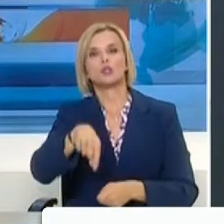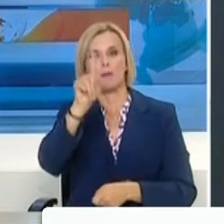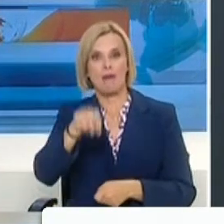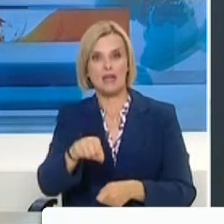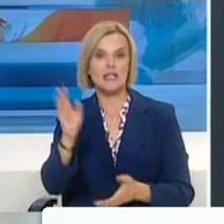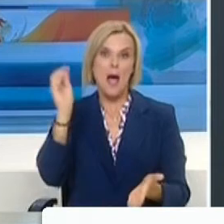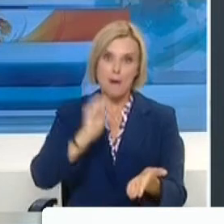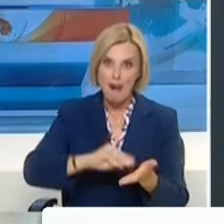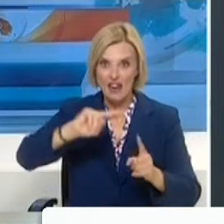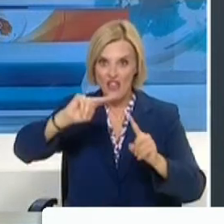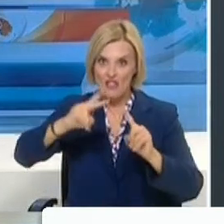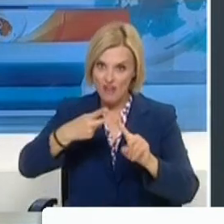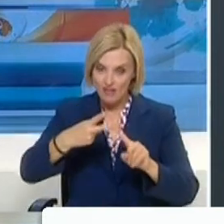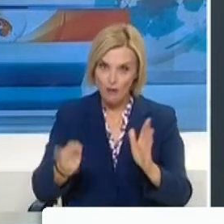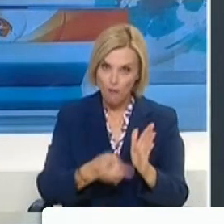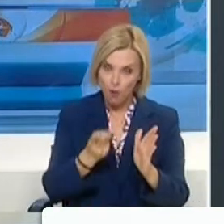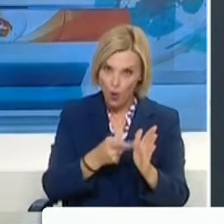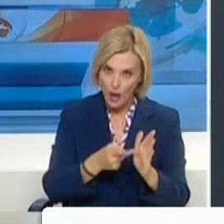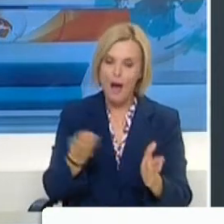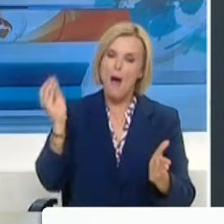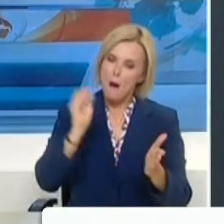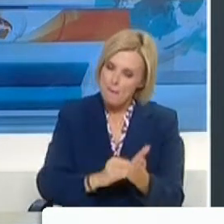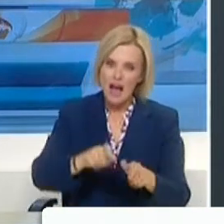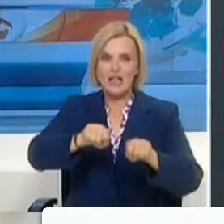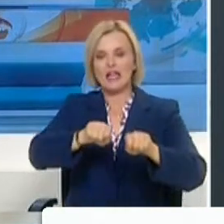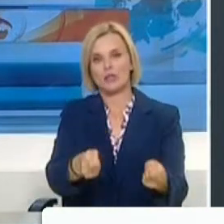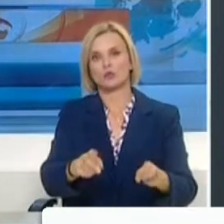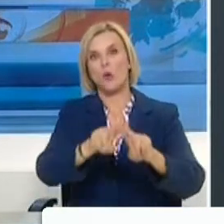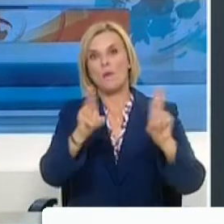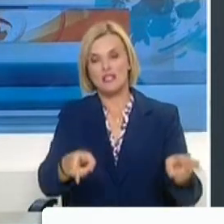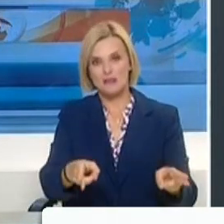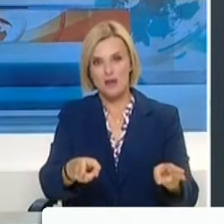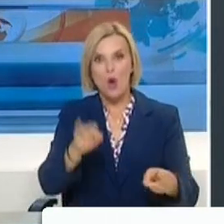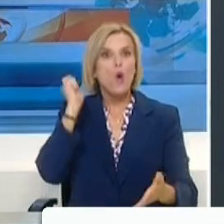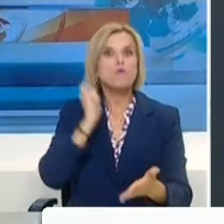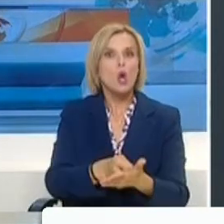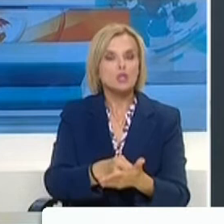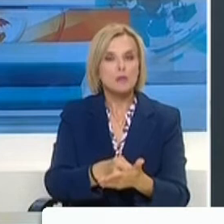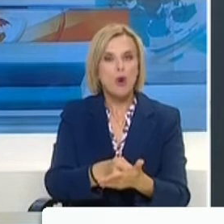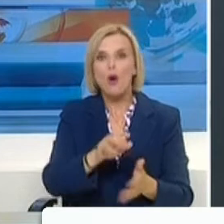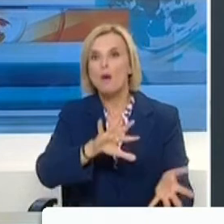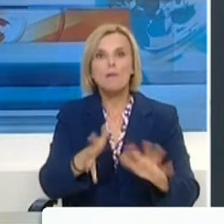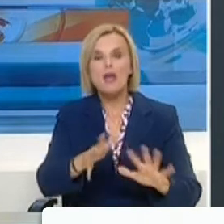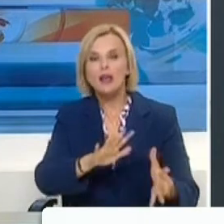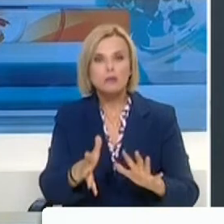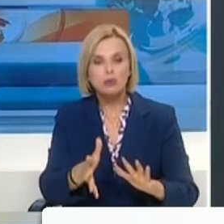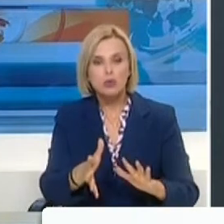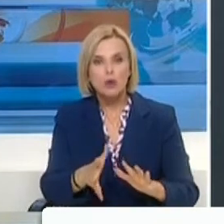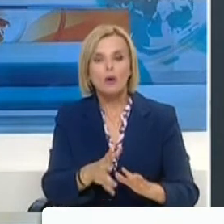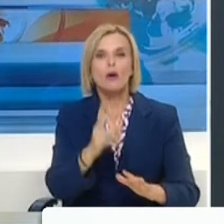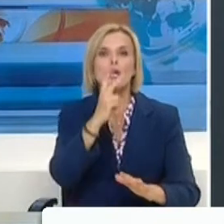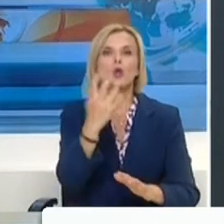πρόστιμο όσο και το διάστημα για το οποίο θα αναστέλλεται η λειτουργία της επιχείρησης θα τριπλασιάζεται, δηλαδή η επιχείρηση θα κλείνει για 90